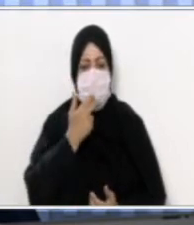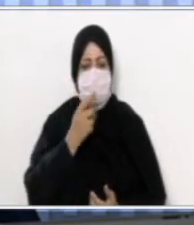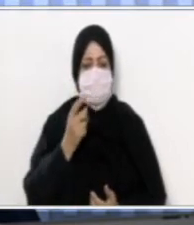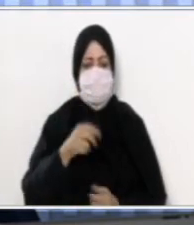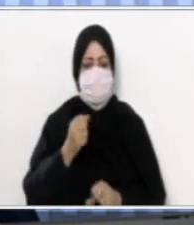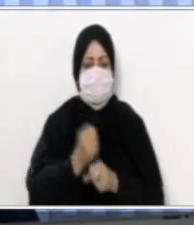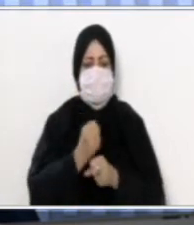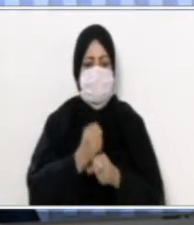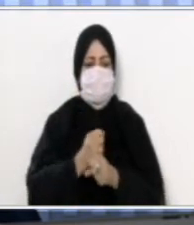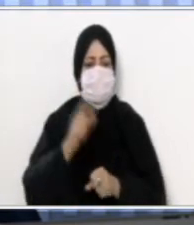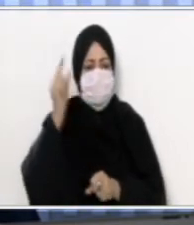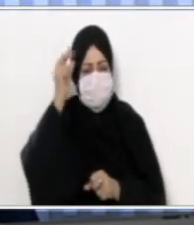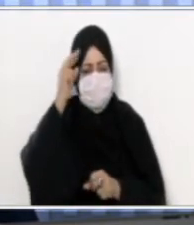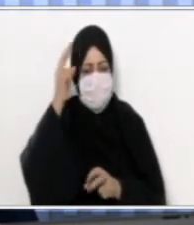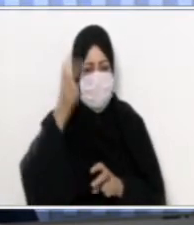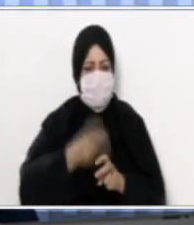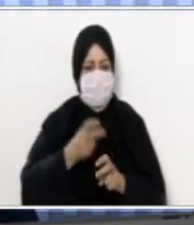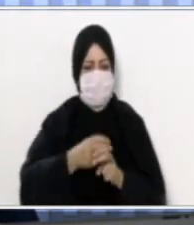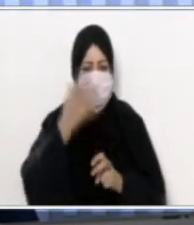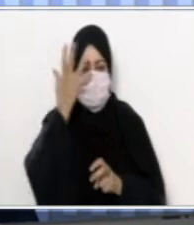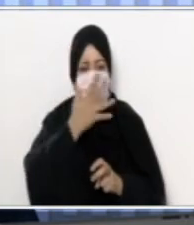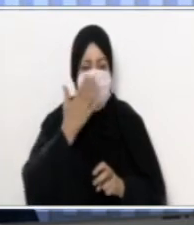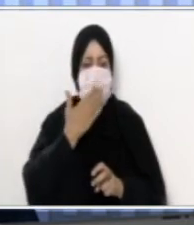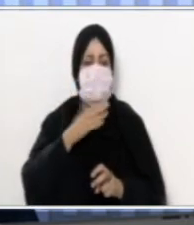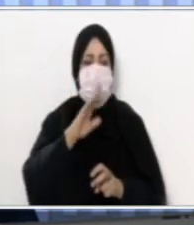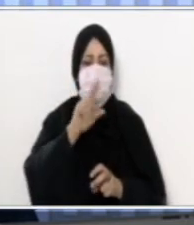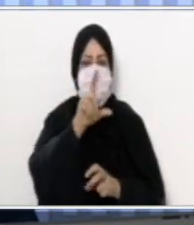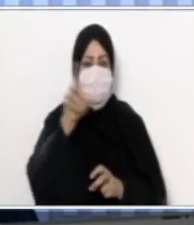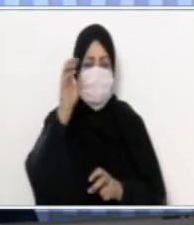الله، لكن يقول الإشكال أنه لا يريد الصوم